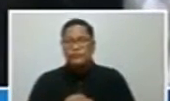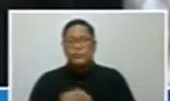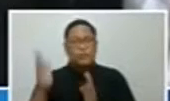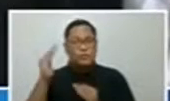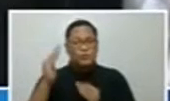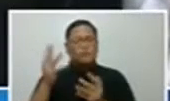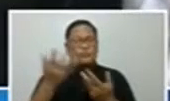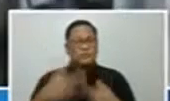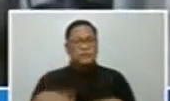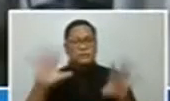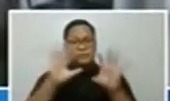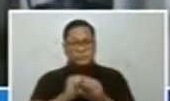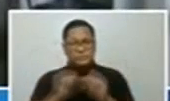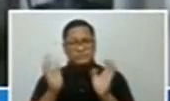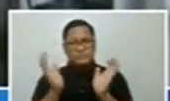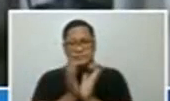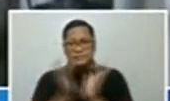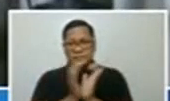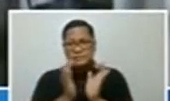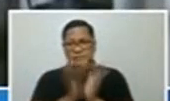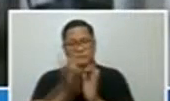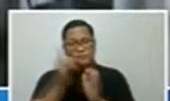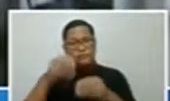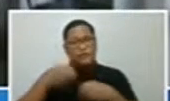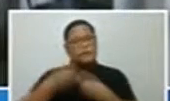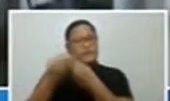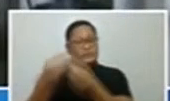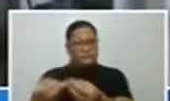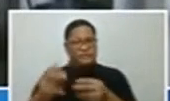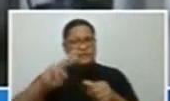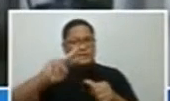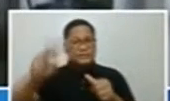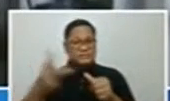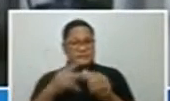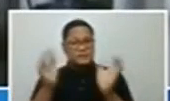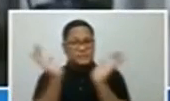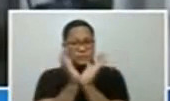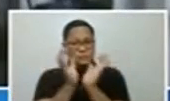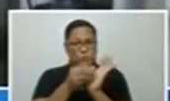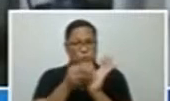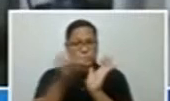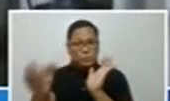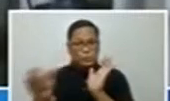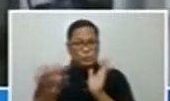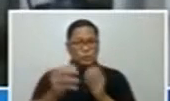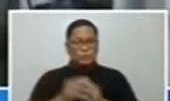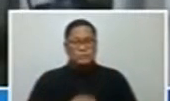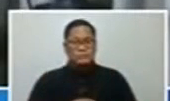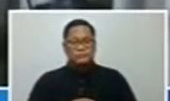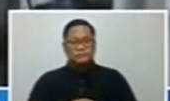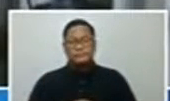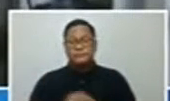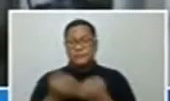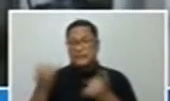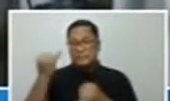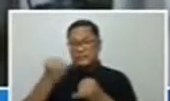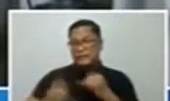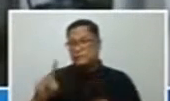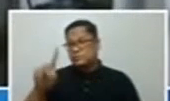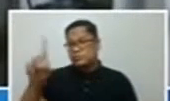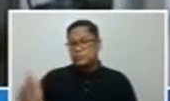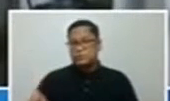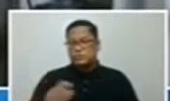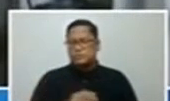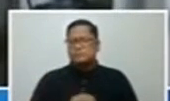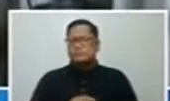na ang ating talagang bagong kalakaran or normal sa mga pagpupulong. Puro mga